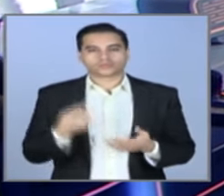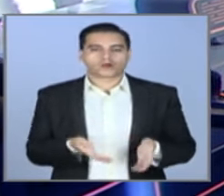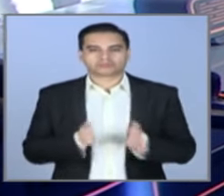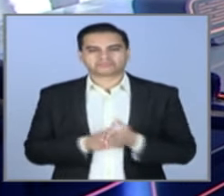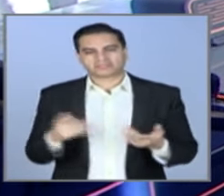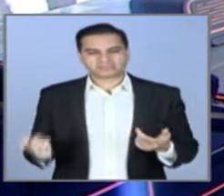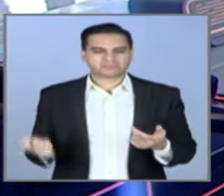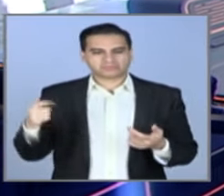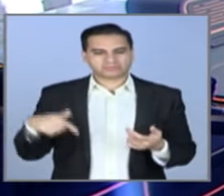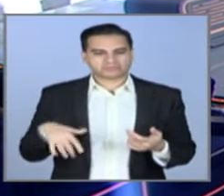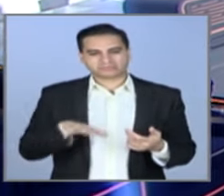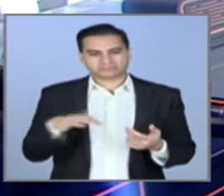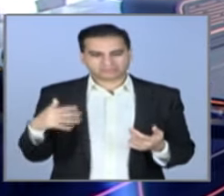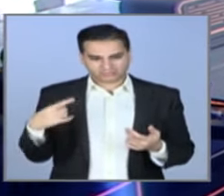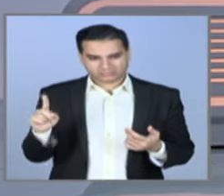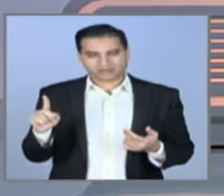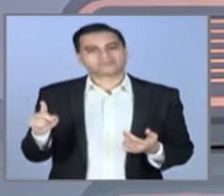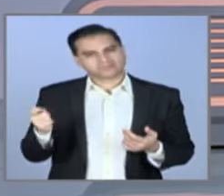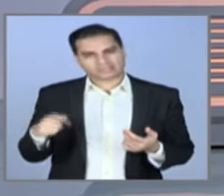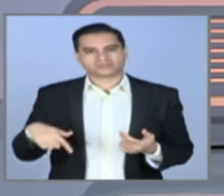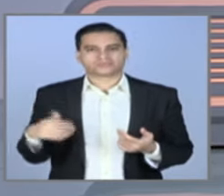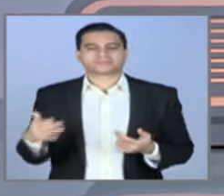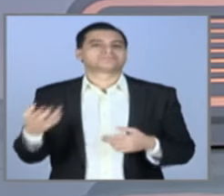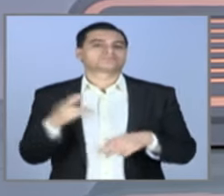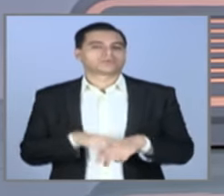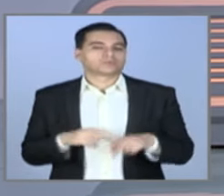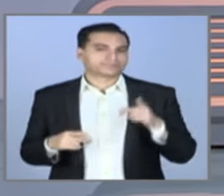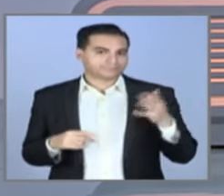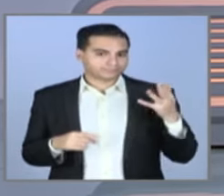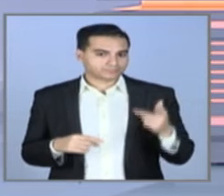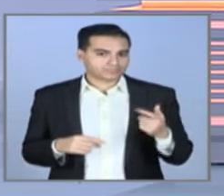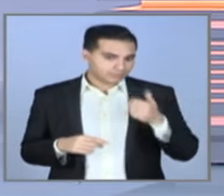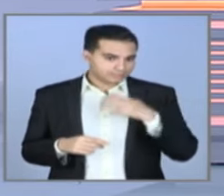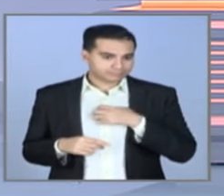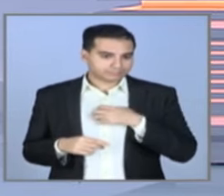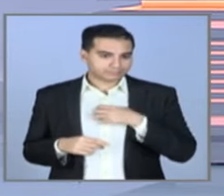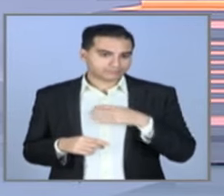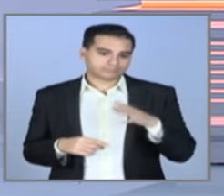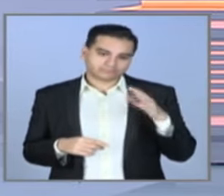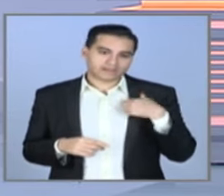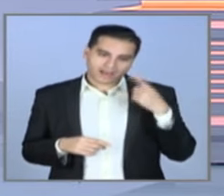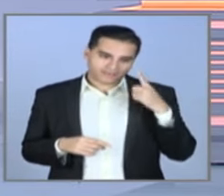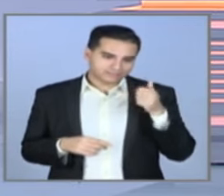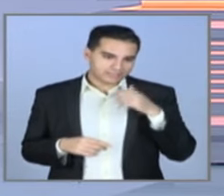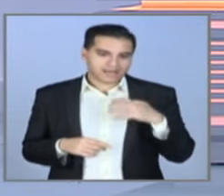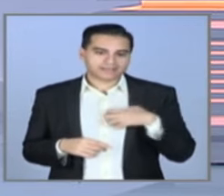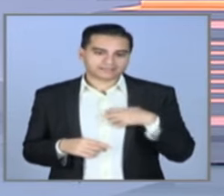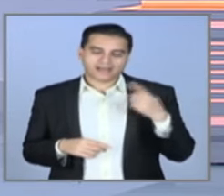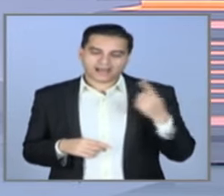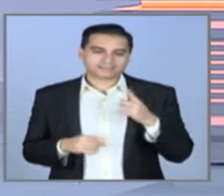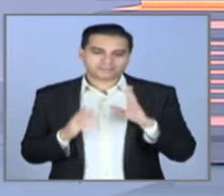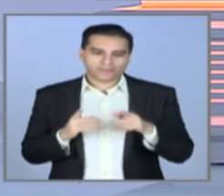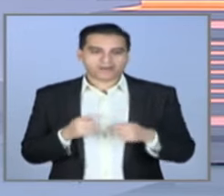6 إجابات صح و10 نقط هدية، بقيتوا 65. بسملة مالك زعلانة؟ أنا عارف في حاجات